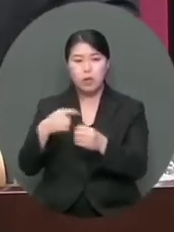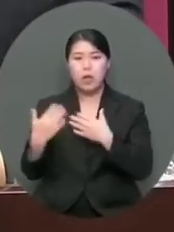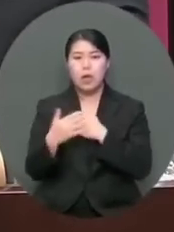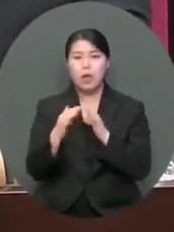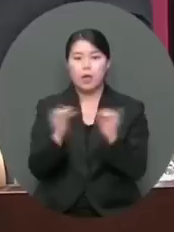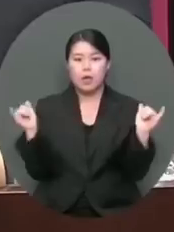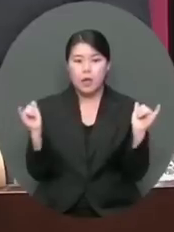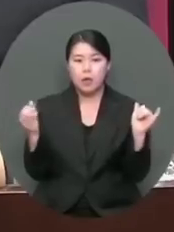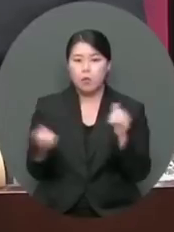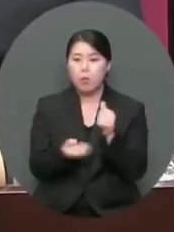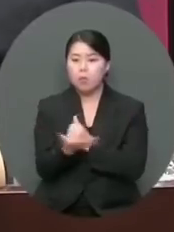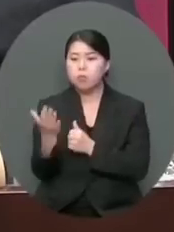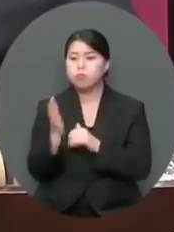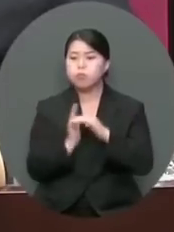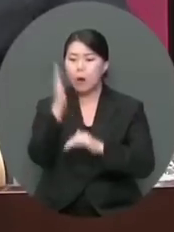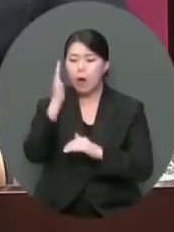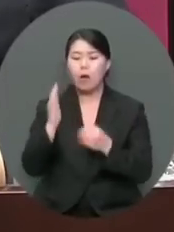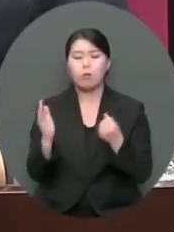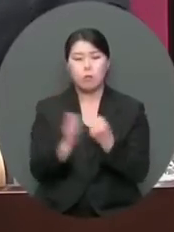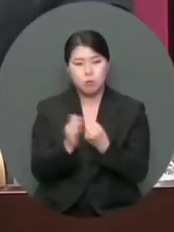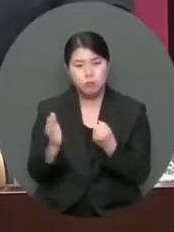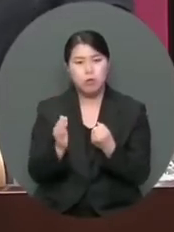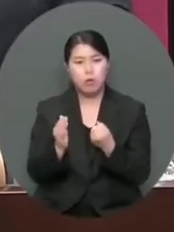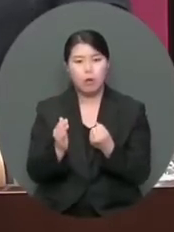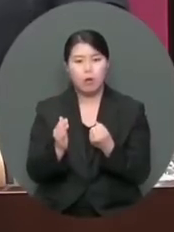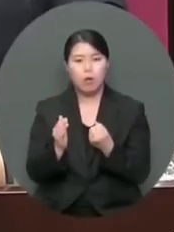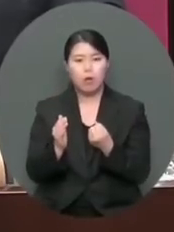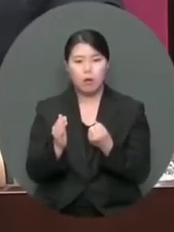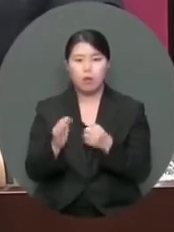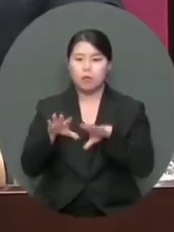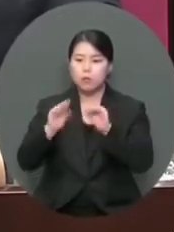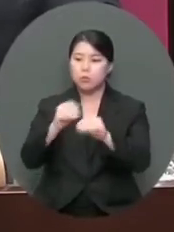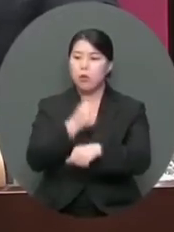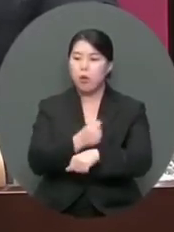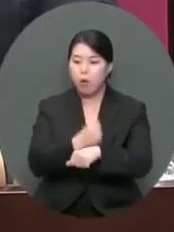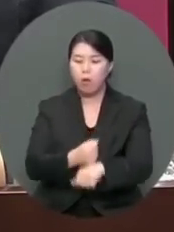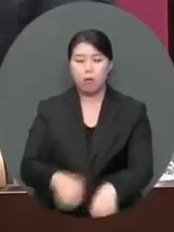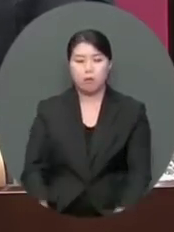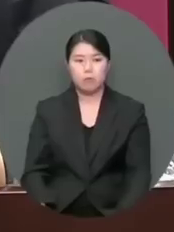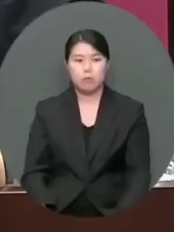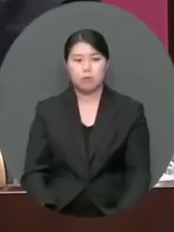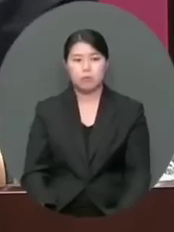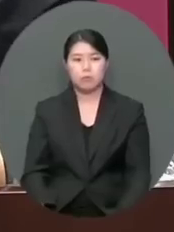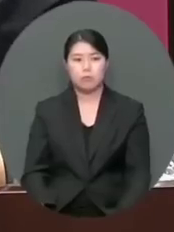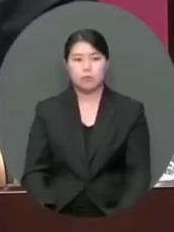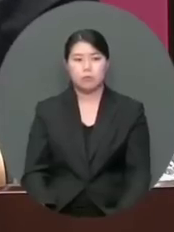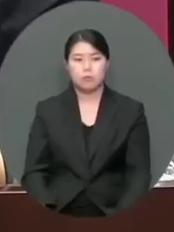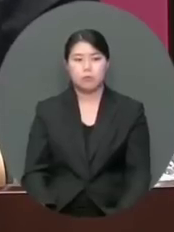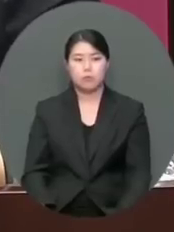원 밀리시버트를 넘기니까 그렇게 했으리라고 저는 생각한다 이겁니다.